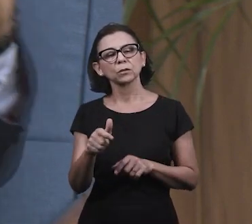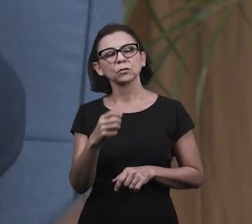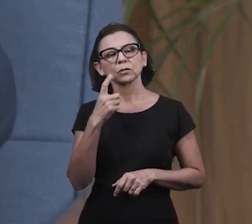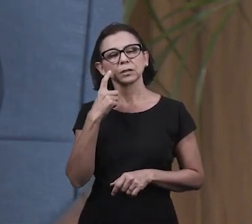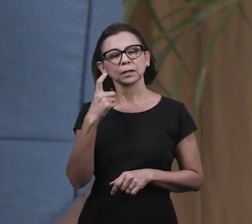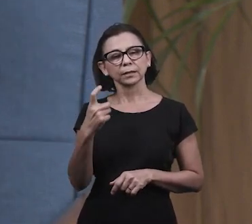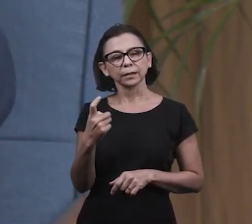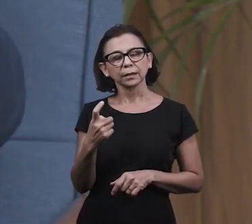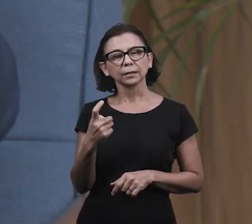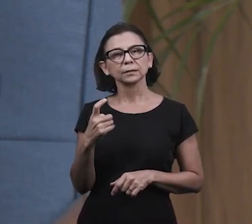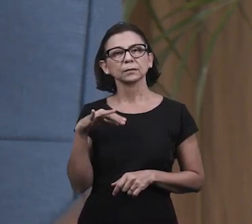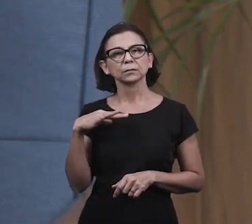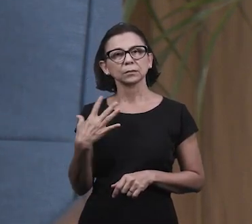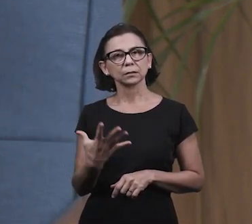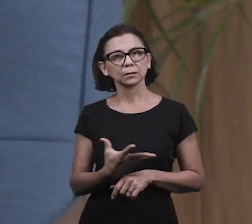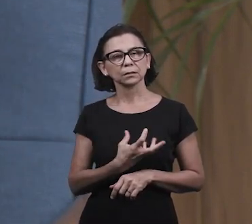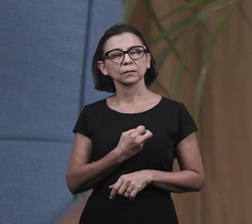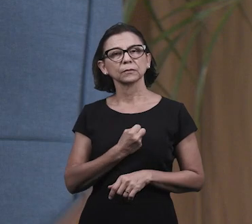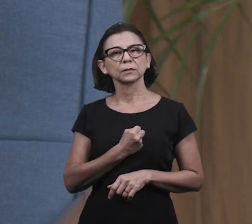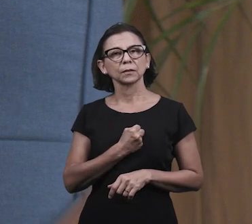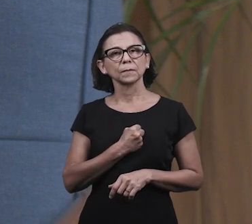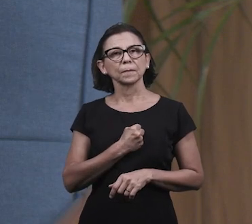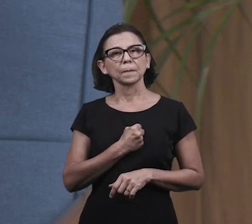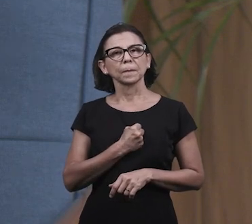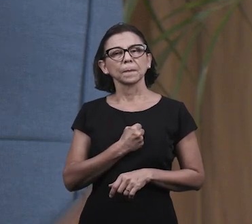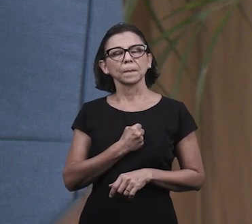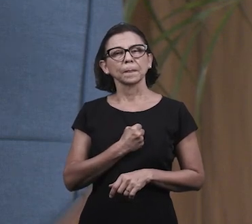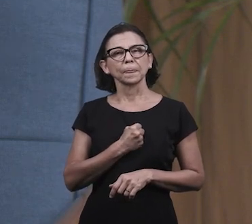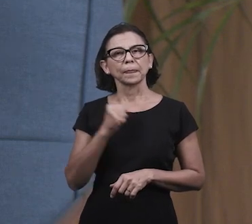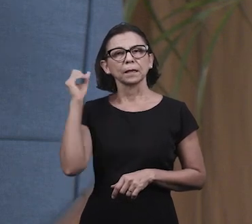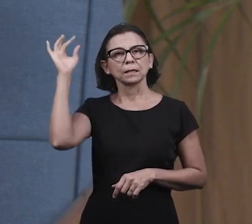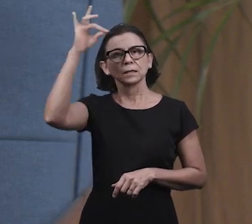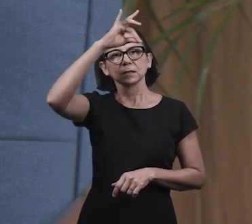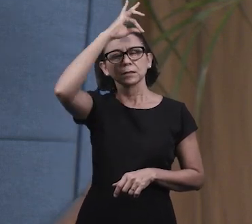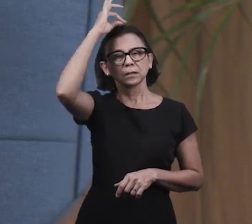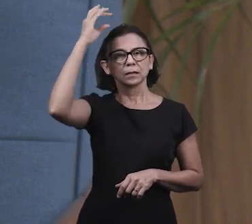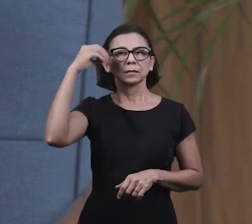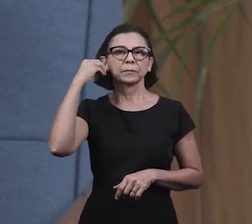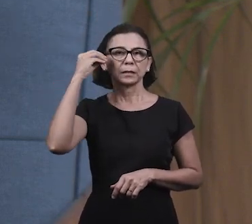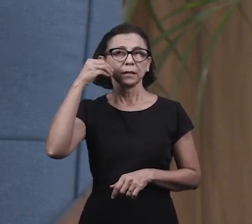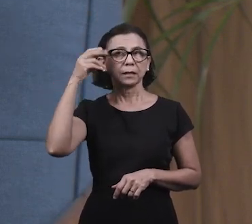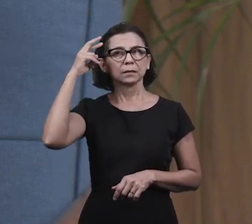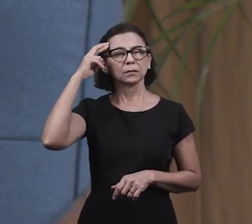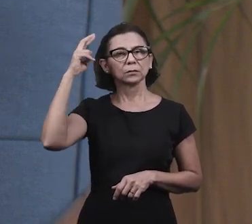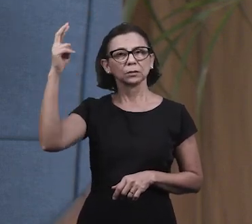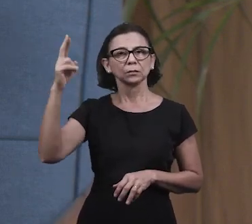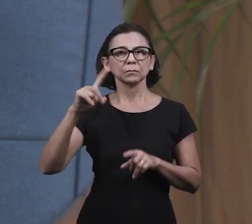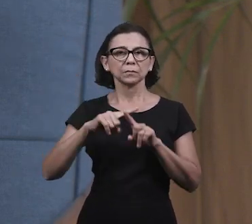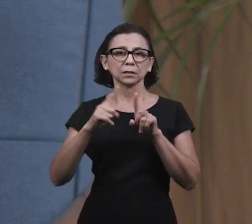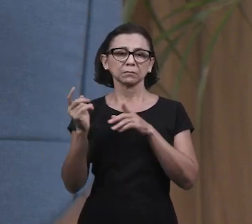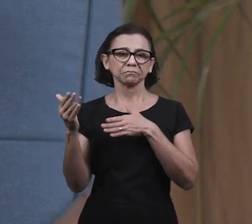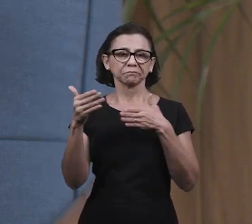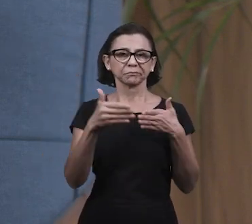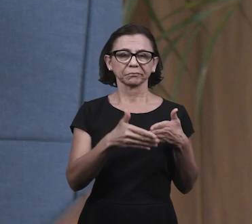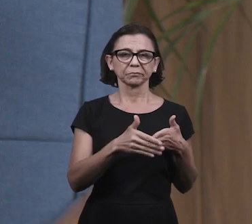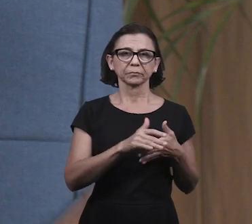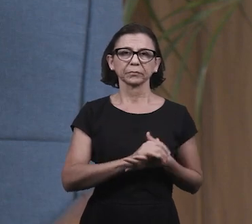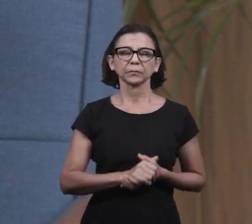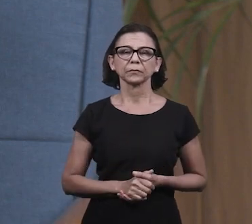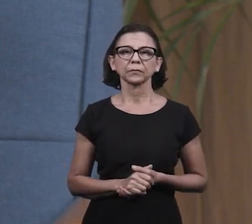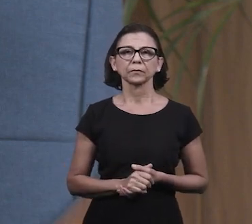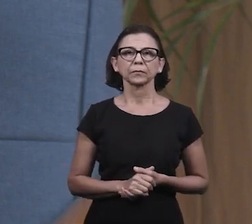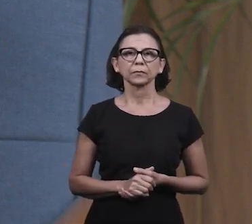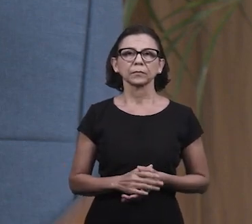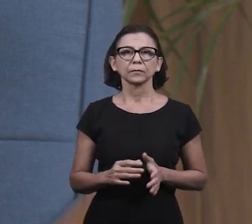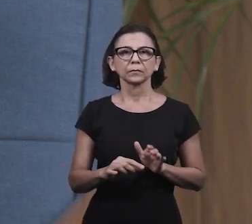foi. Et certainement, nous connaissons quelqu'un qui a déjà fait l'expérience avec le Seigneur, mais a renié la foi. Et au